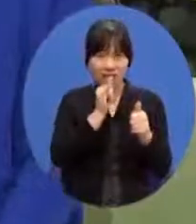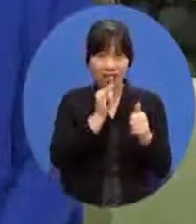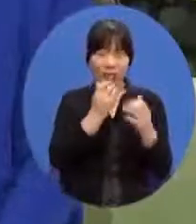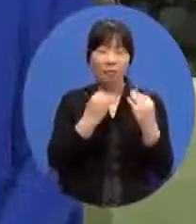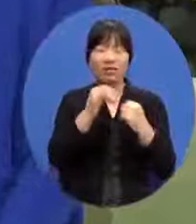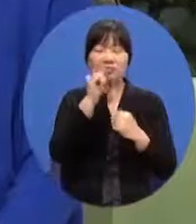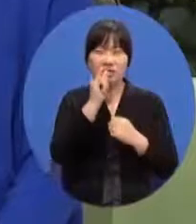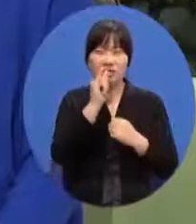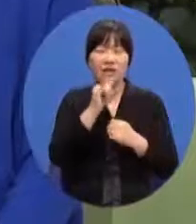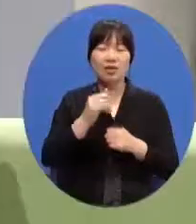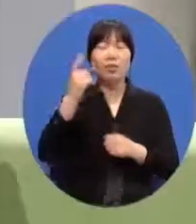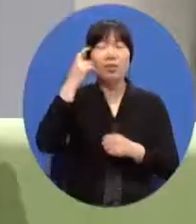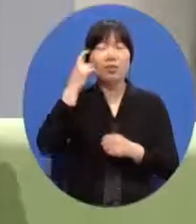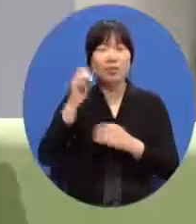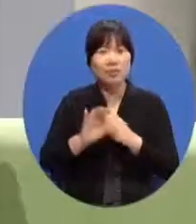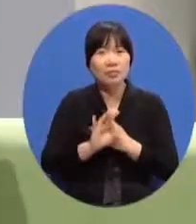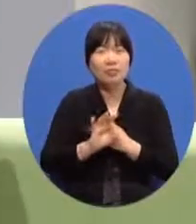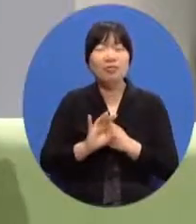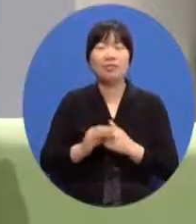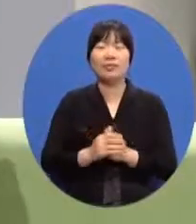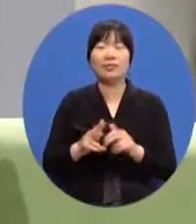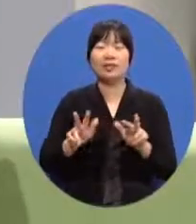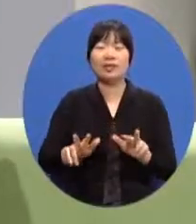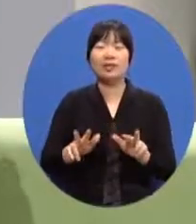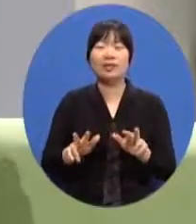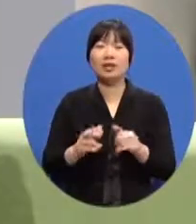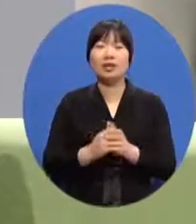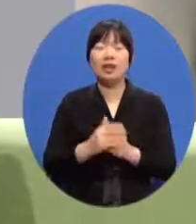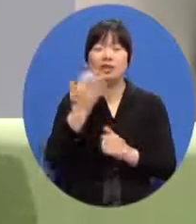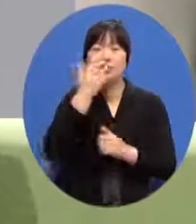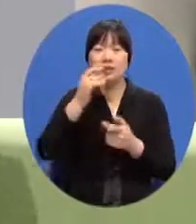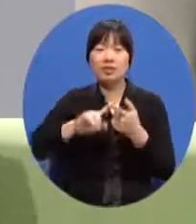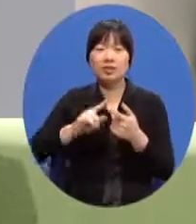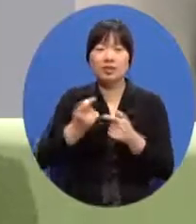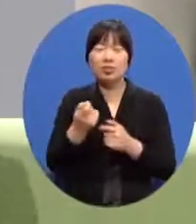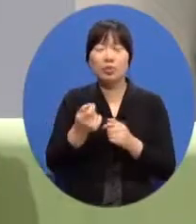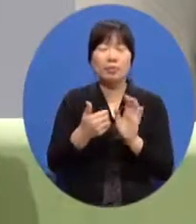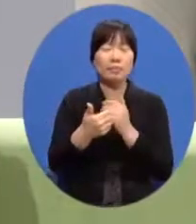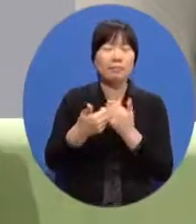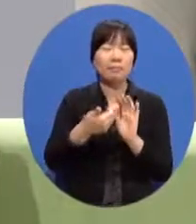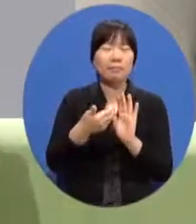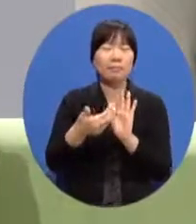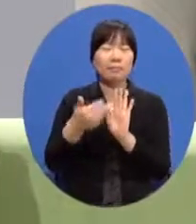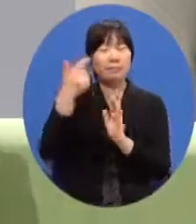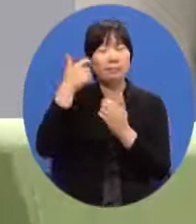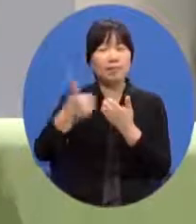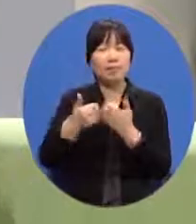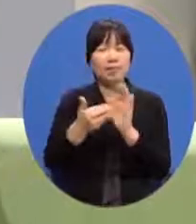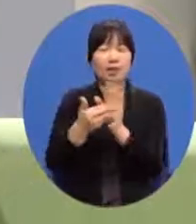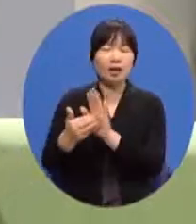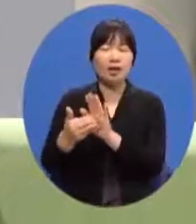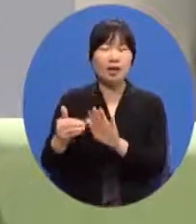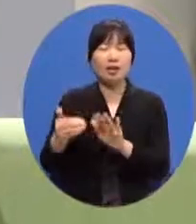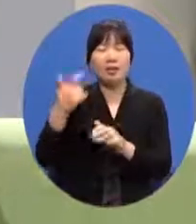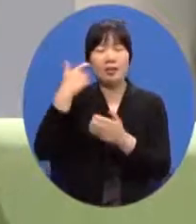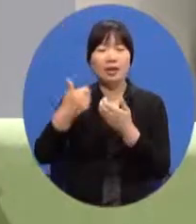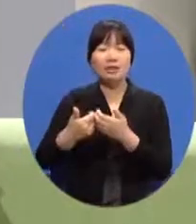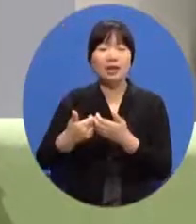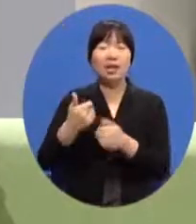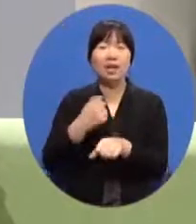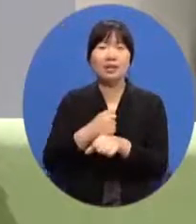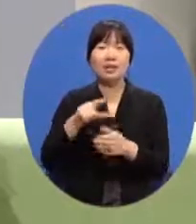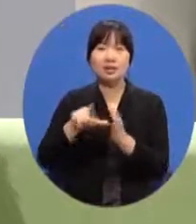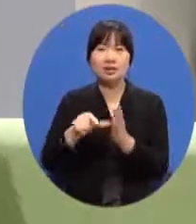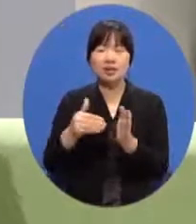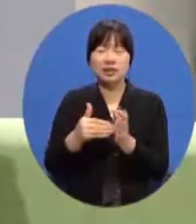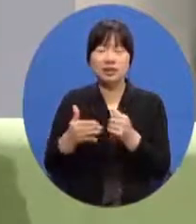많이 합니다. 근데 그게 왜 그러냐면 이제 이때는 아이들이 성에 대해서 약간 적대시하고 성에 대해서 이렇게 반항하는 시기예요.